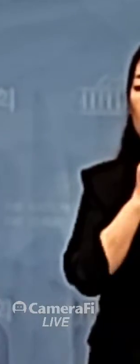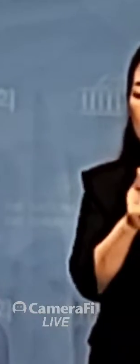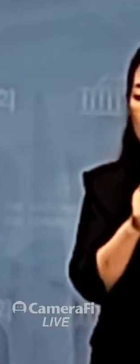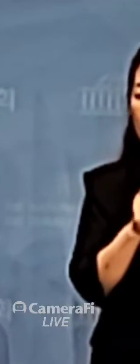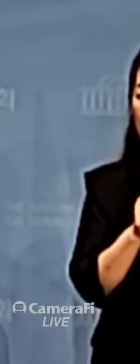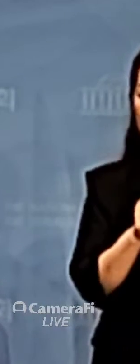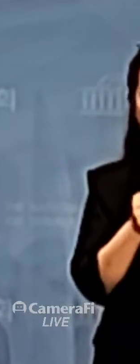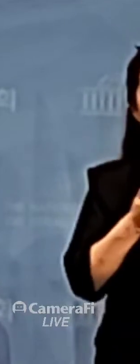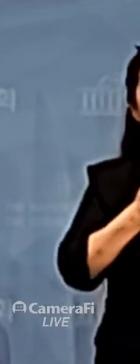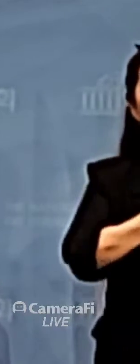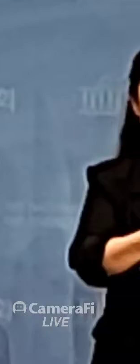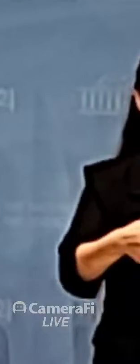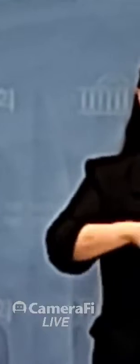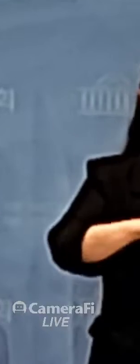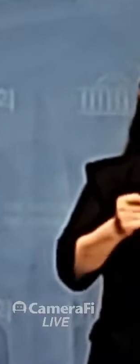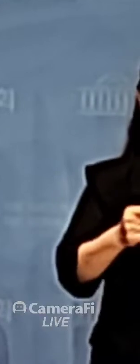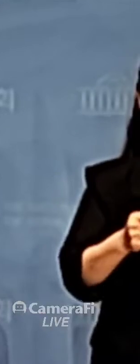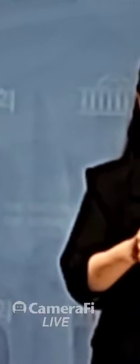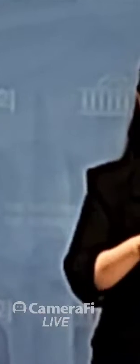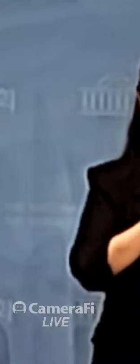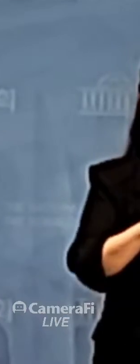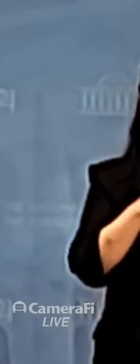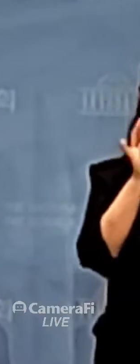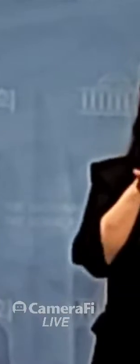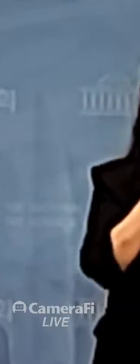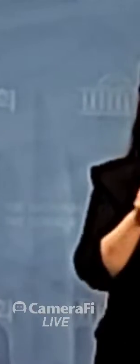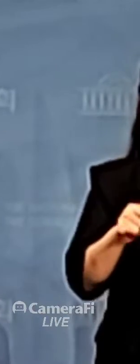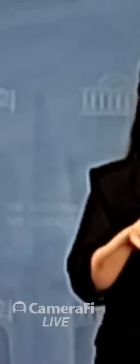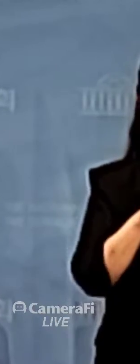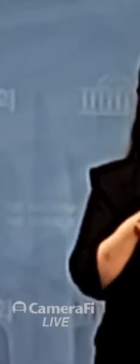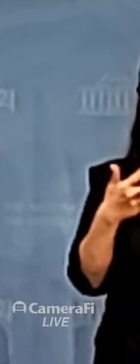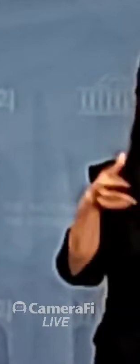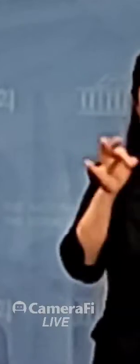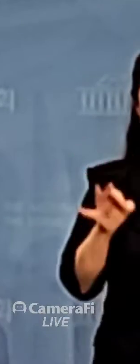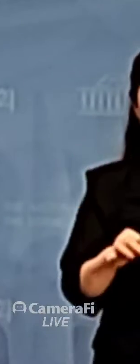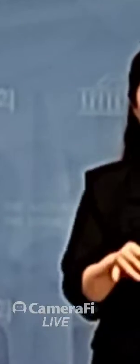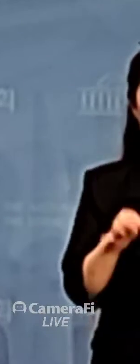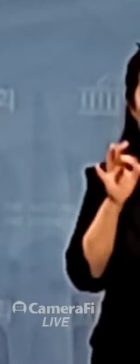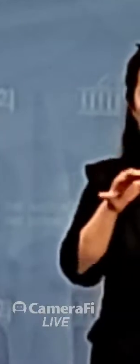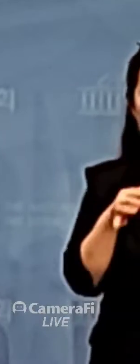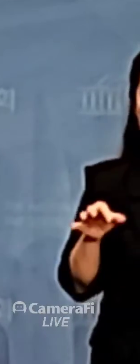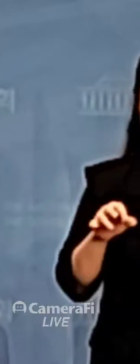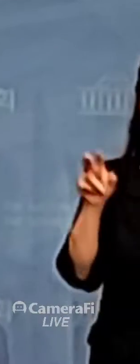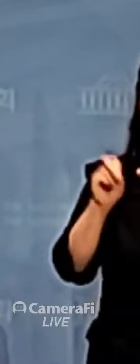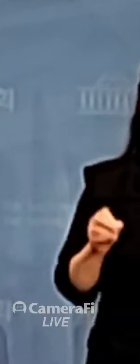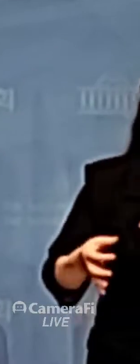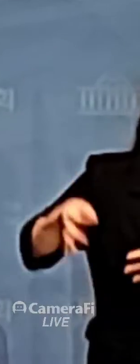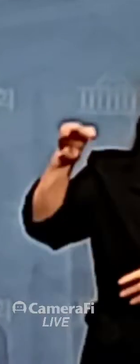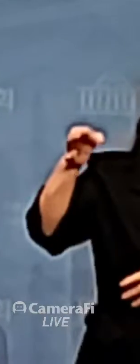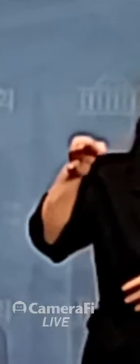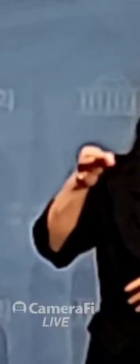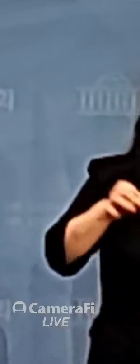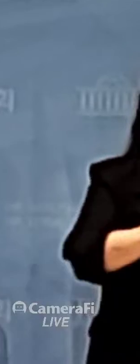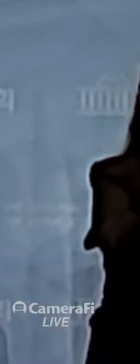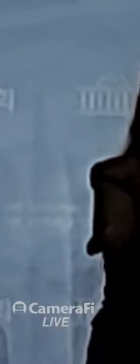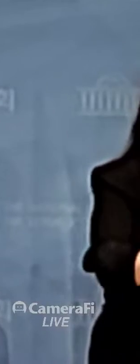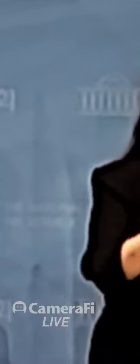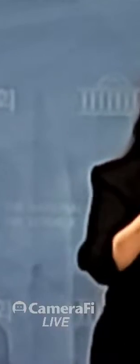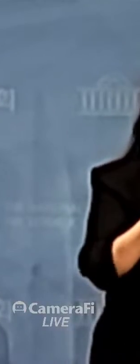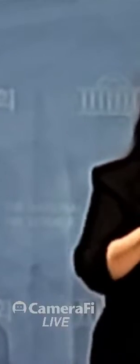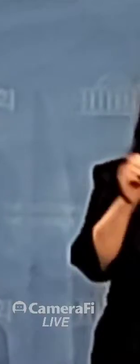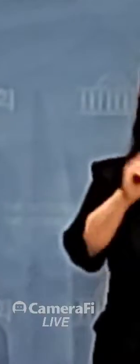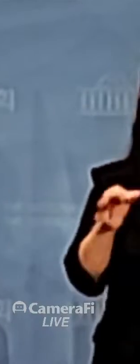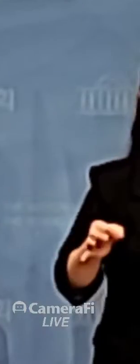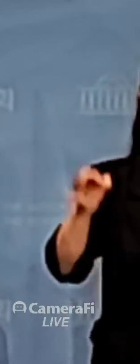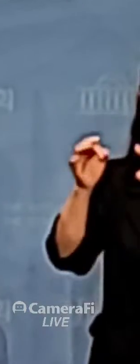차원 문화가 7.4% 를 각각 상승했습니다 절간 치과 젖는데 상승을 일고